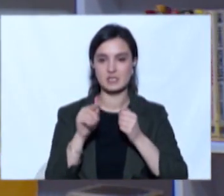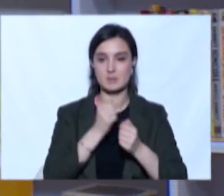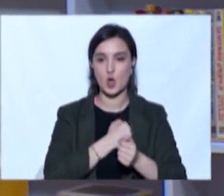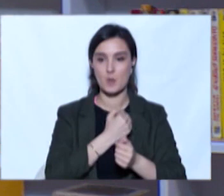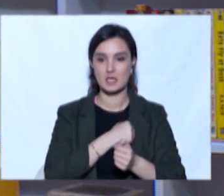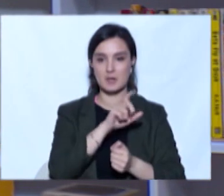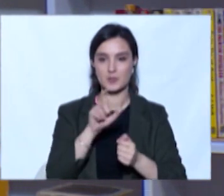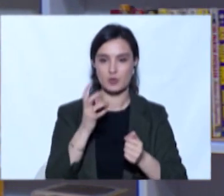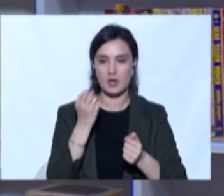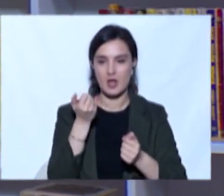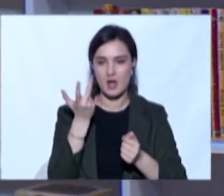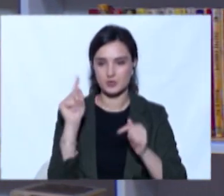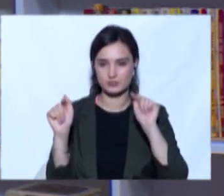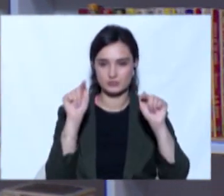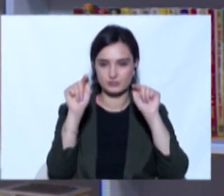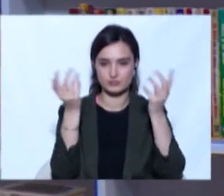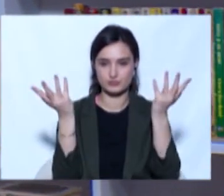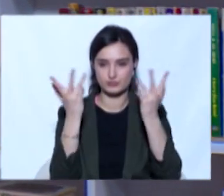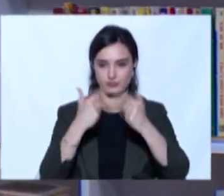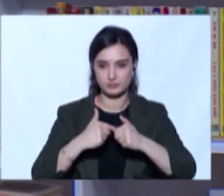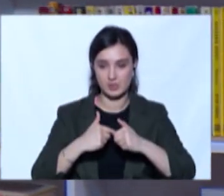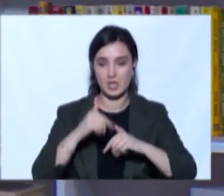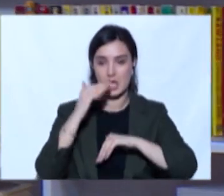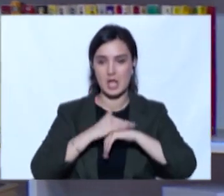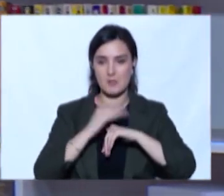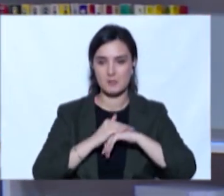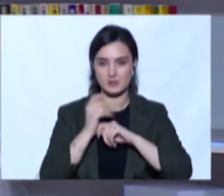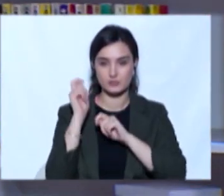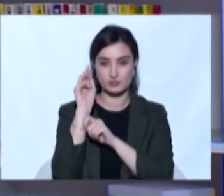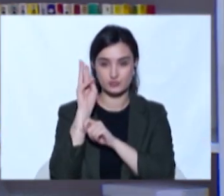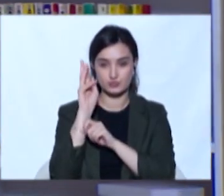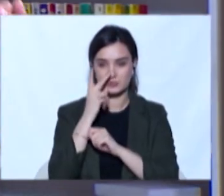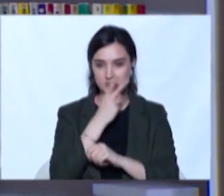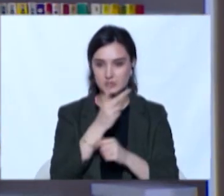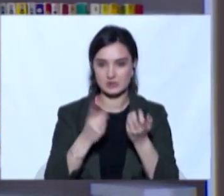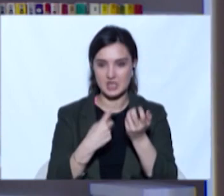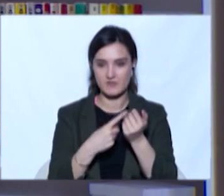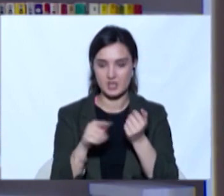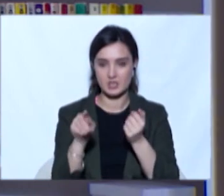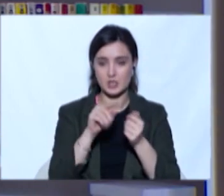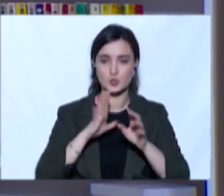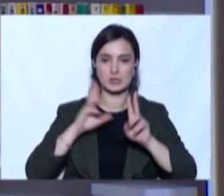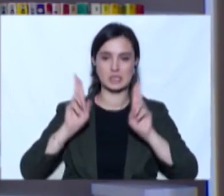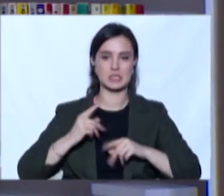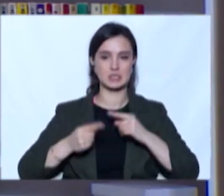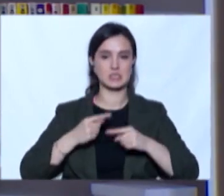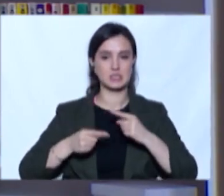მეომრების და რომ ღამე ითვლიდნენ, მეორე ვერსიით ეს უბრალოდ იყო ტრადიცია,